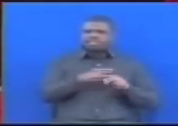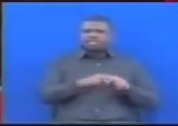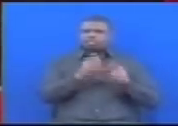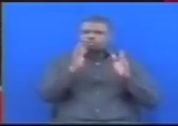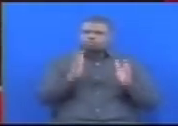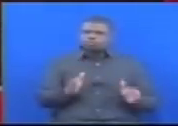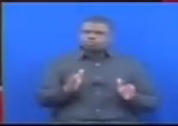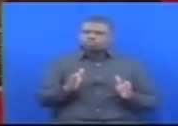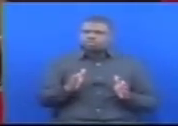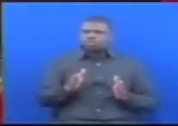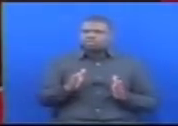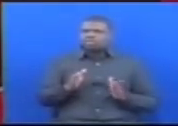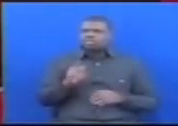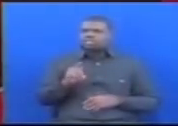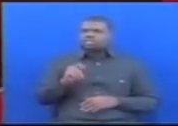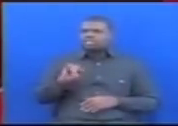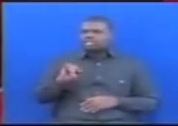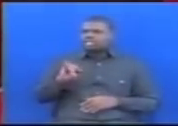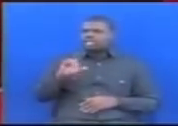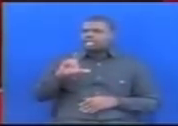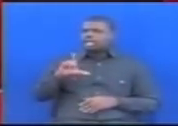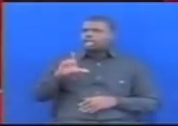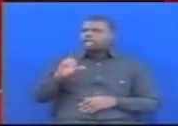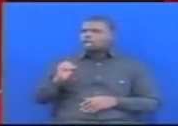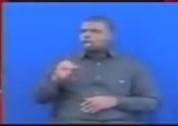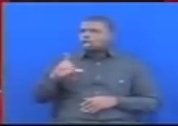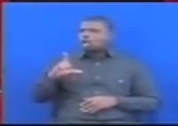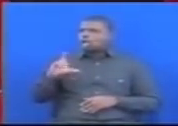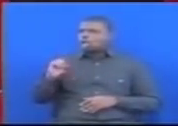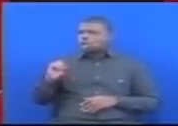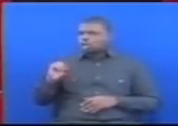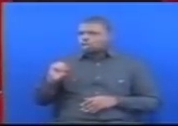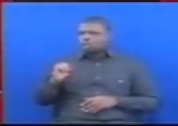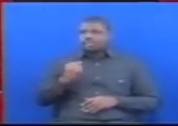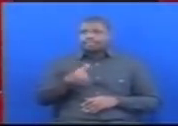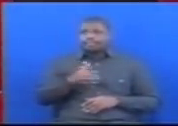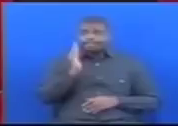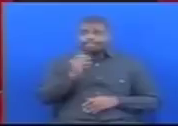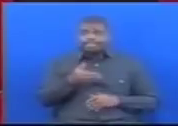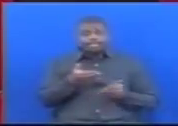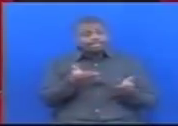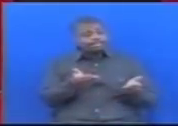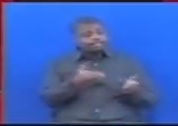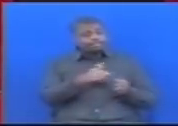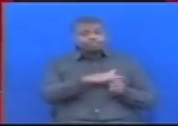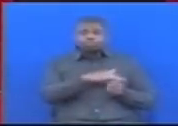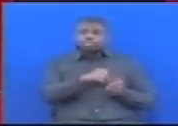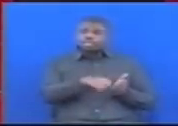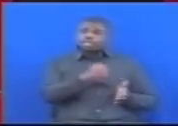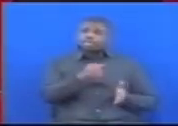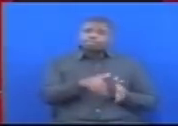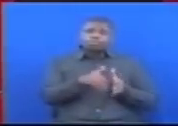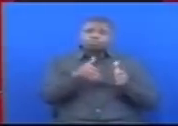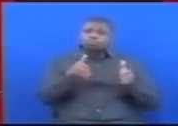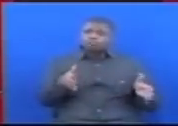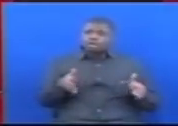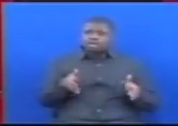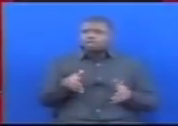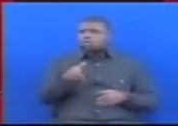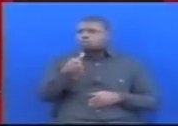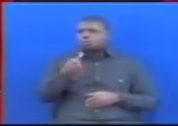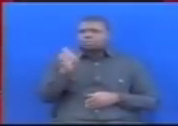makuu ya Kilolo, hivi serikali inatumia gharama kubwa sana kusafirisha